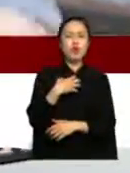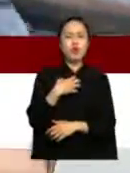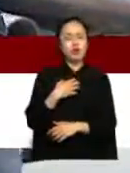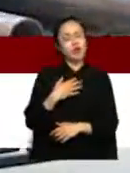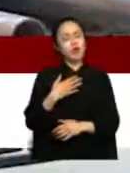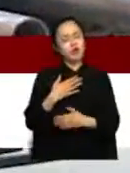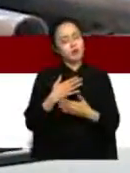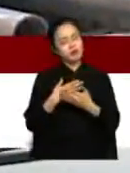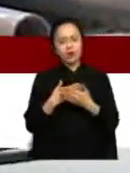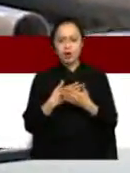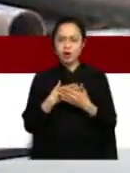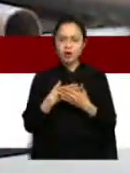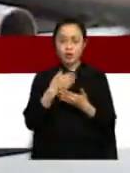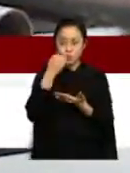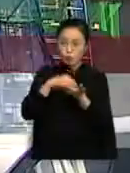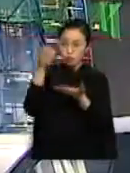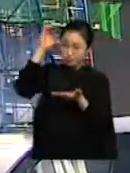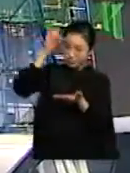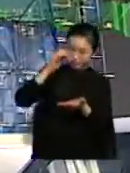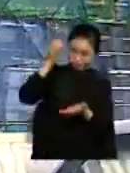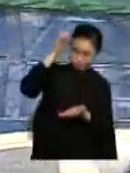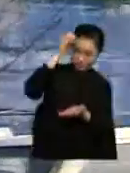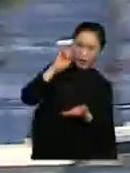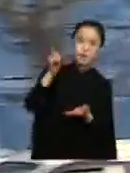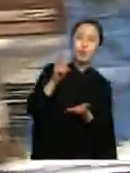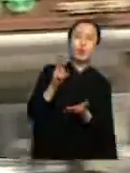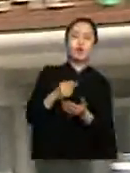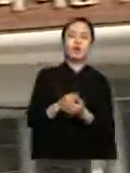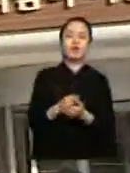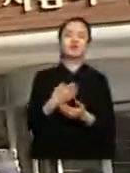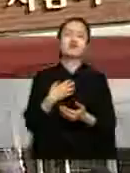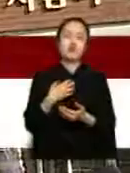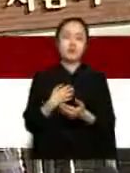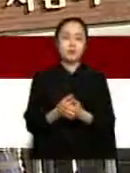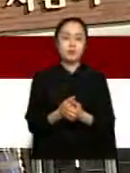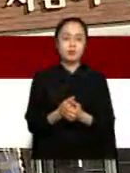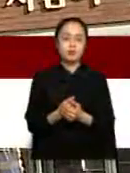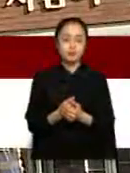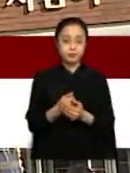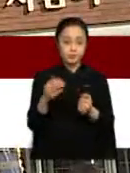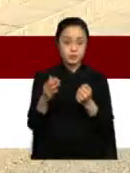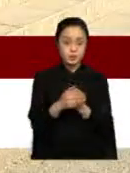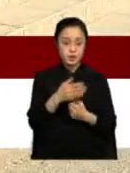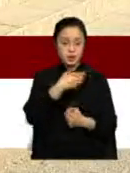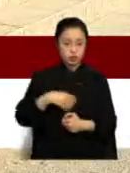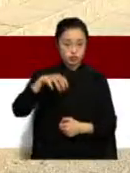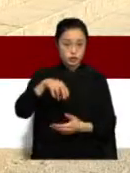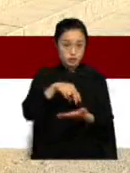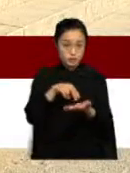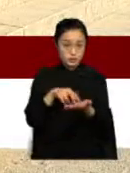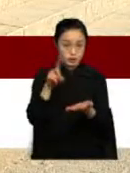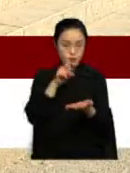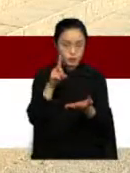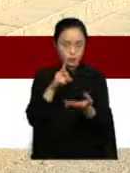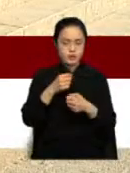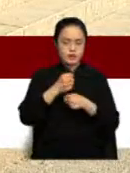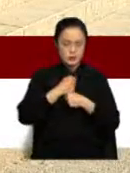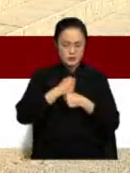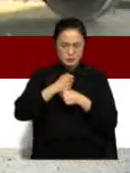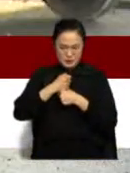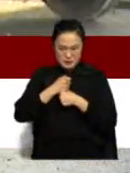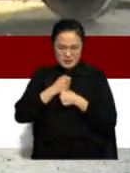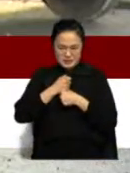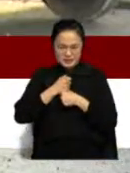뭐 떨어지면 낙하물 떨어지면 어떻게 할 거예요? 공사를 진행하는 강동구청 측은 본청 공사장을 위한 별도의 안전관리 지침은